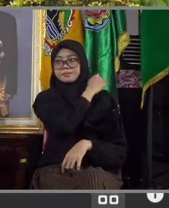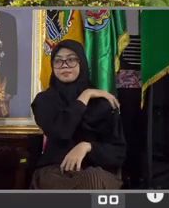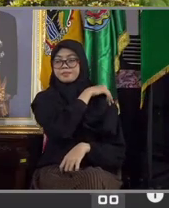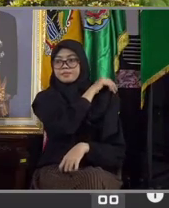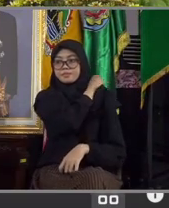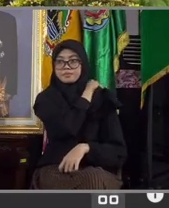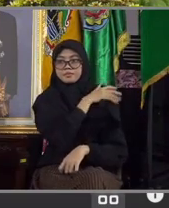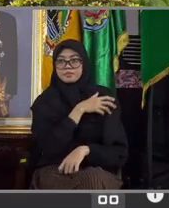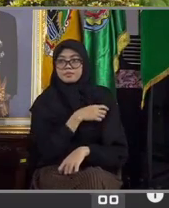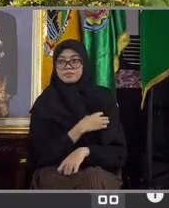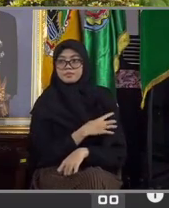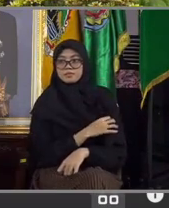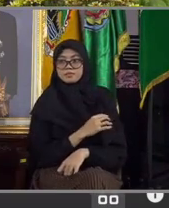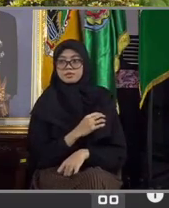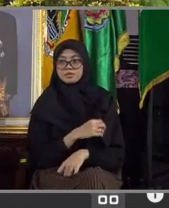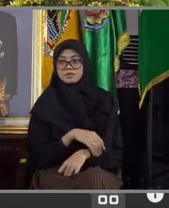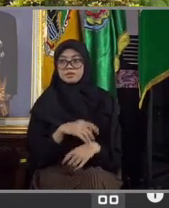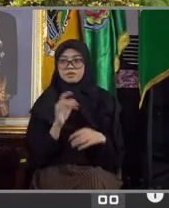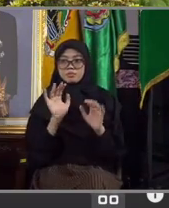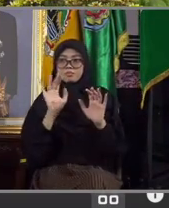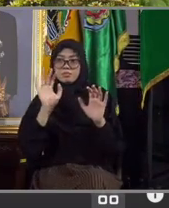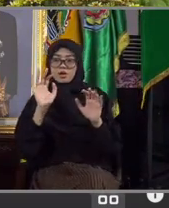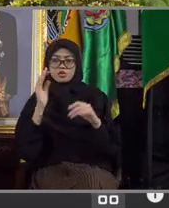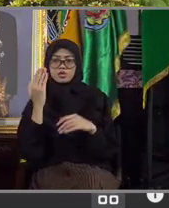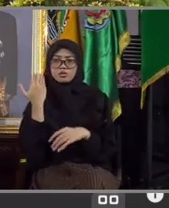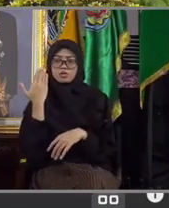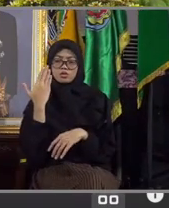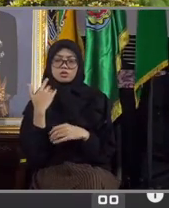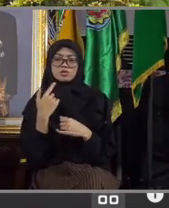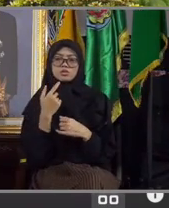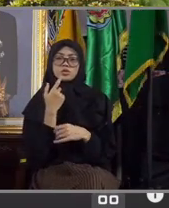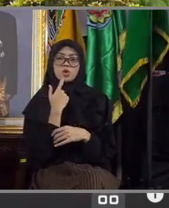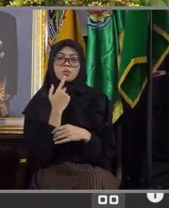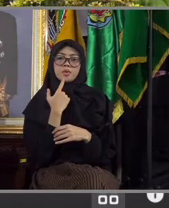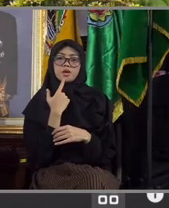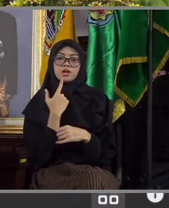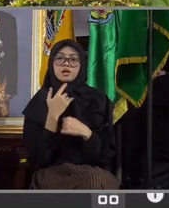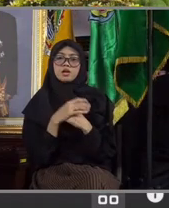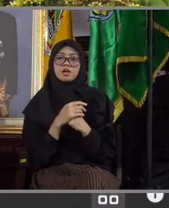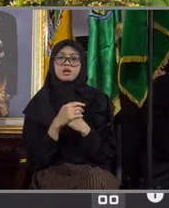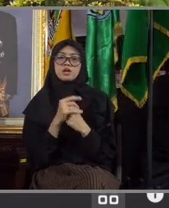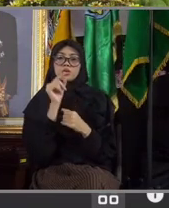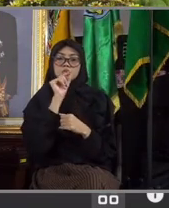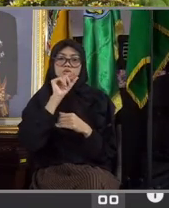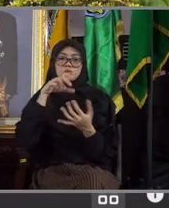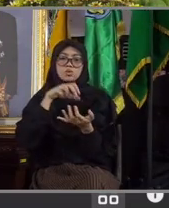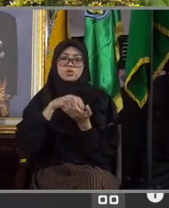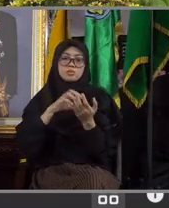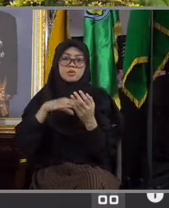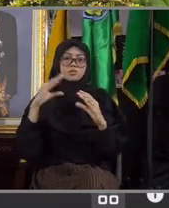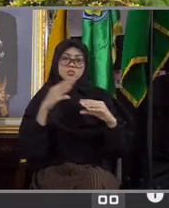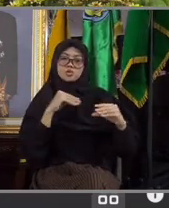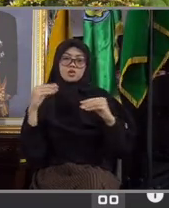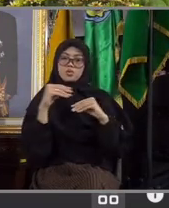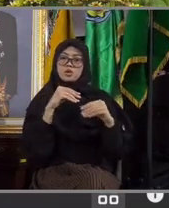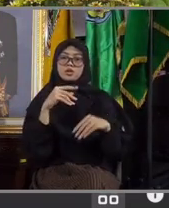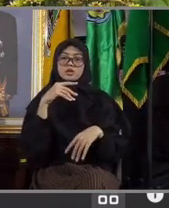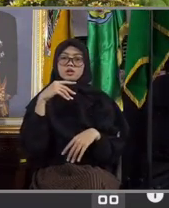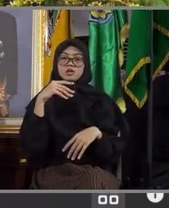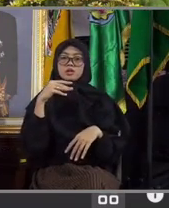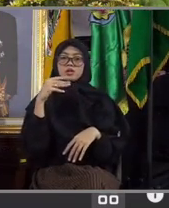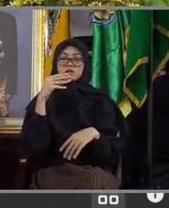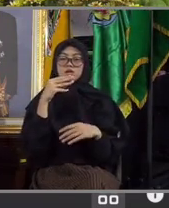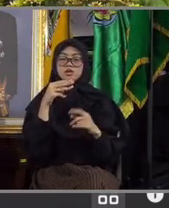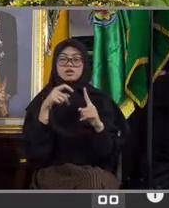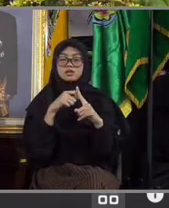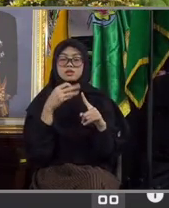Pak Lurah, ini karena ada banyak tadi ya, jenengan coba masukkan di musyawarah kelurahan, sampaikan ke Pak Wali. Nanti